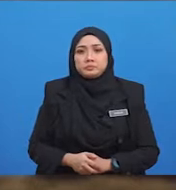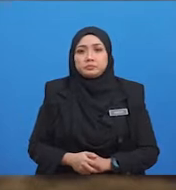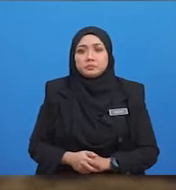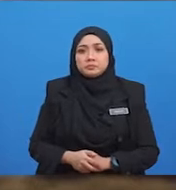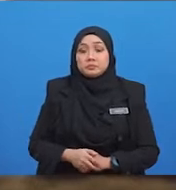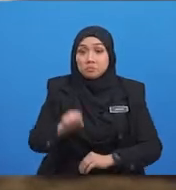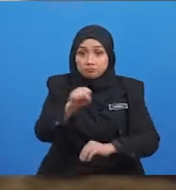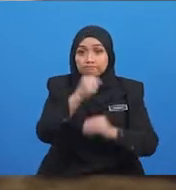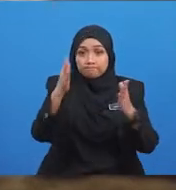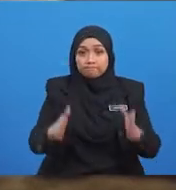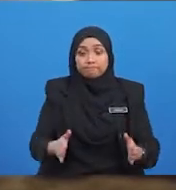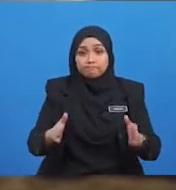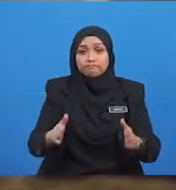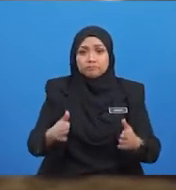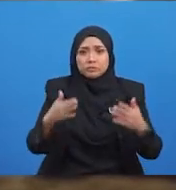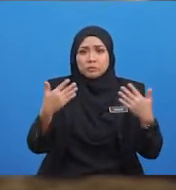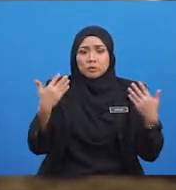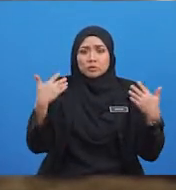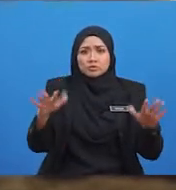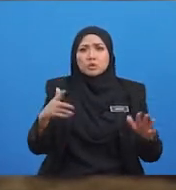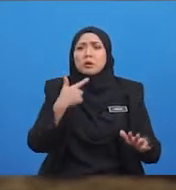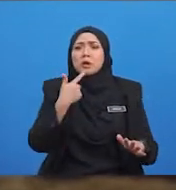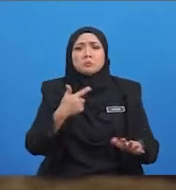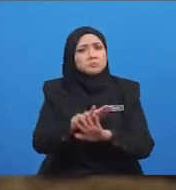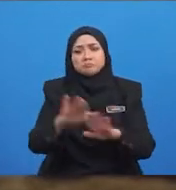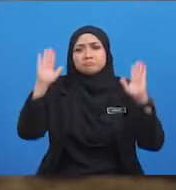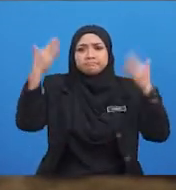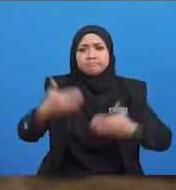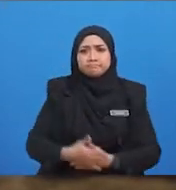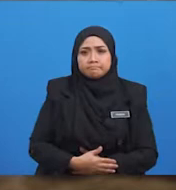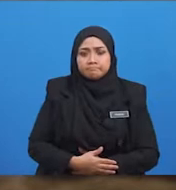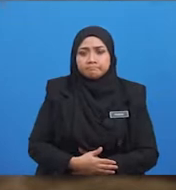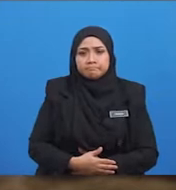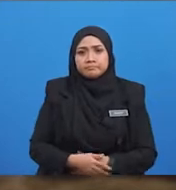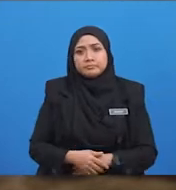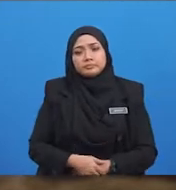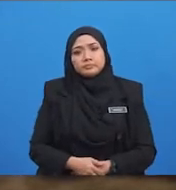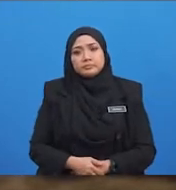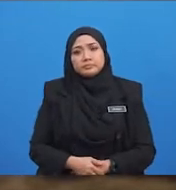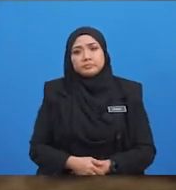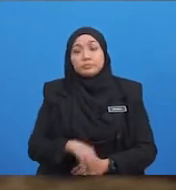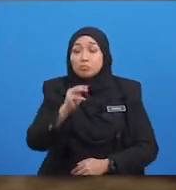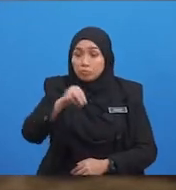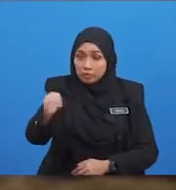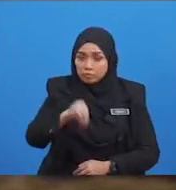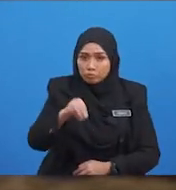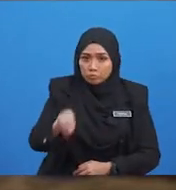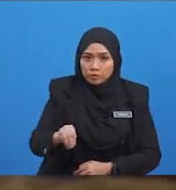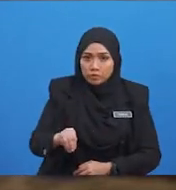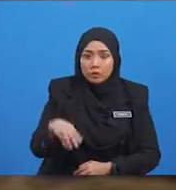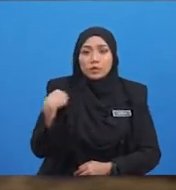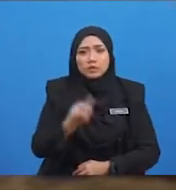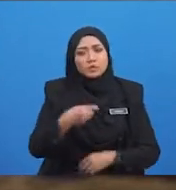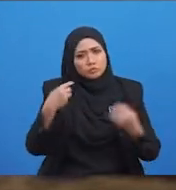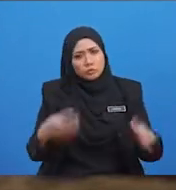meninggalkan sejadah dan tidak bersujud kepada Tuhan. Baiklah, murid-murid, kita telah